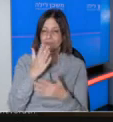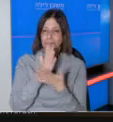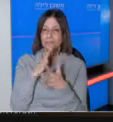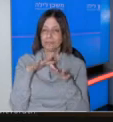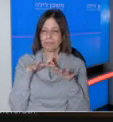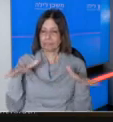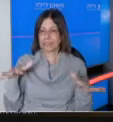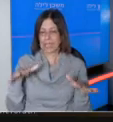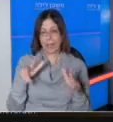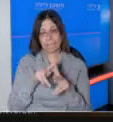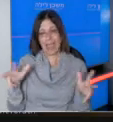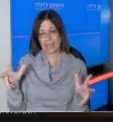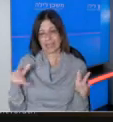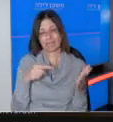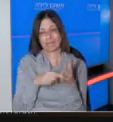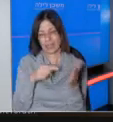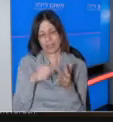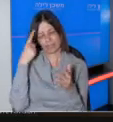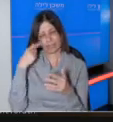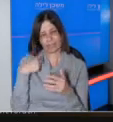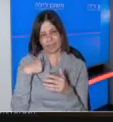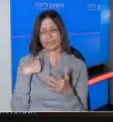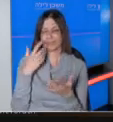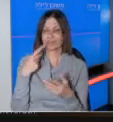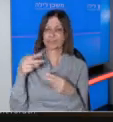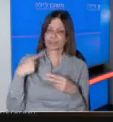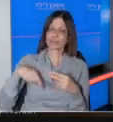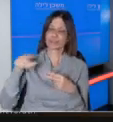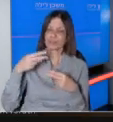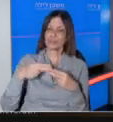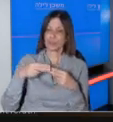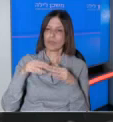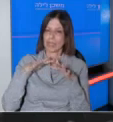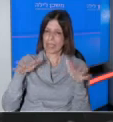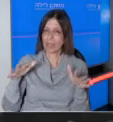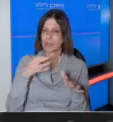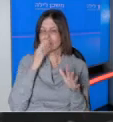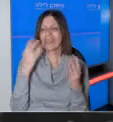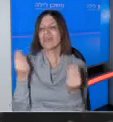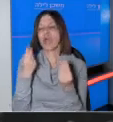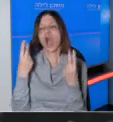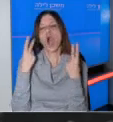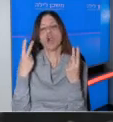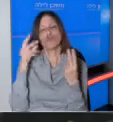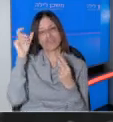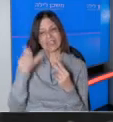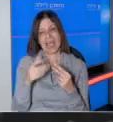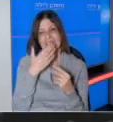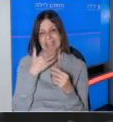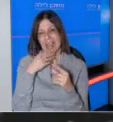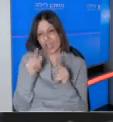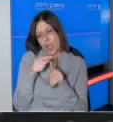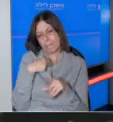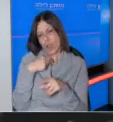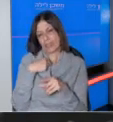מתפזר בארץ, ולכן נדמה לי שאנחנו בפני גל. פרופסור מבורך, מה הדבר החשוב ביותר שאזרח ישראלי